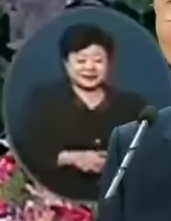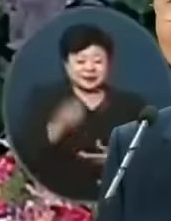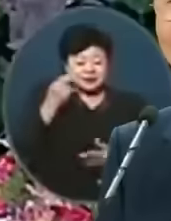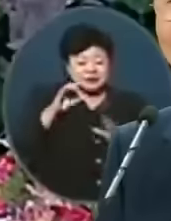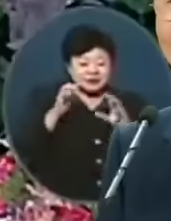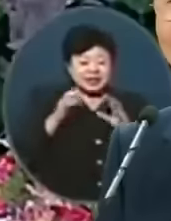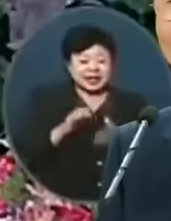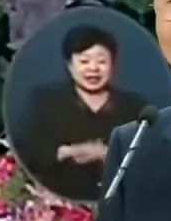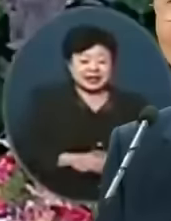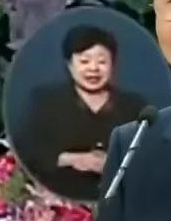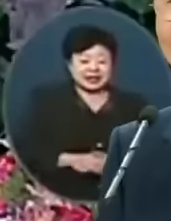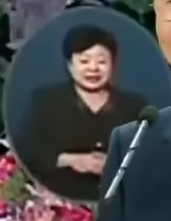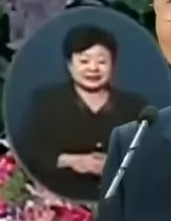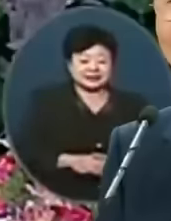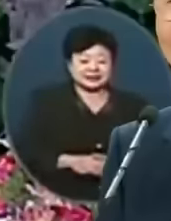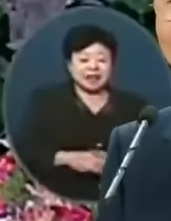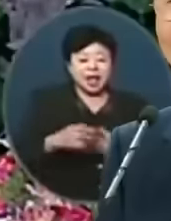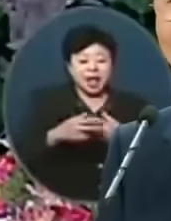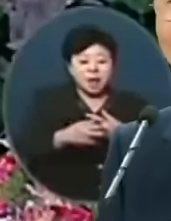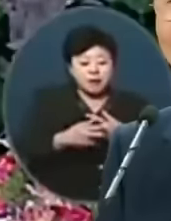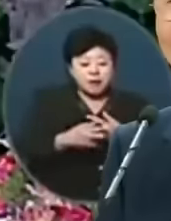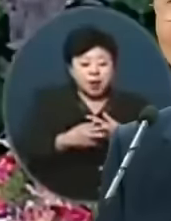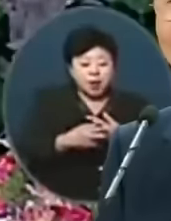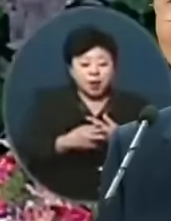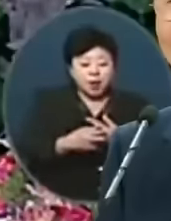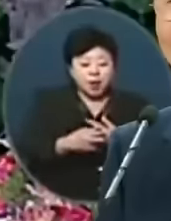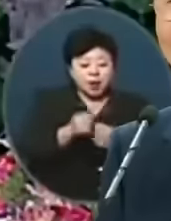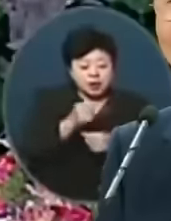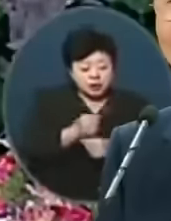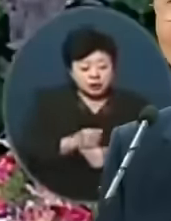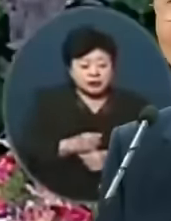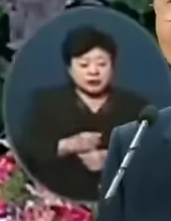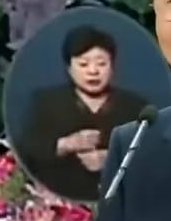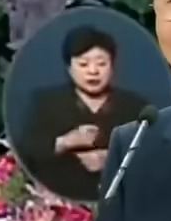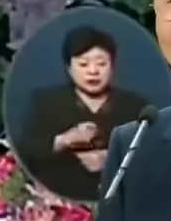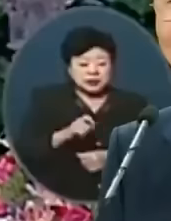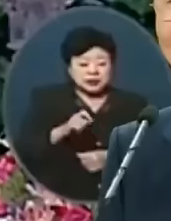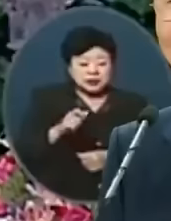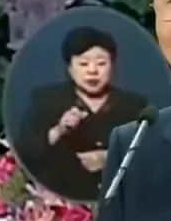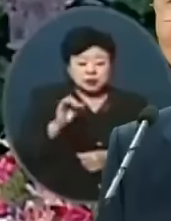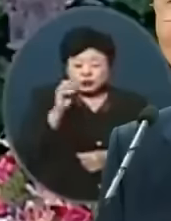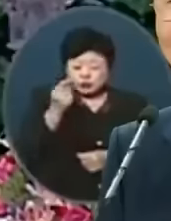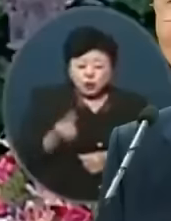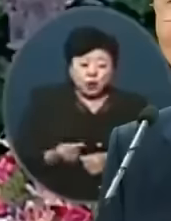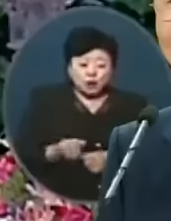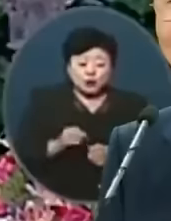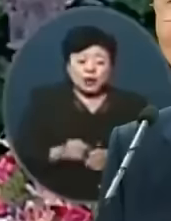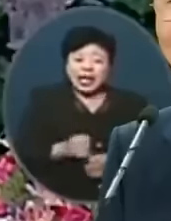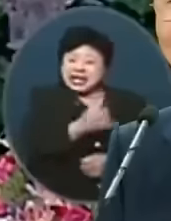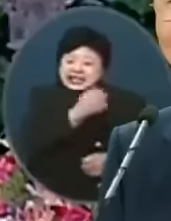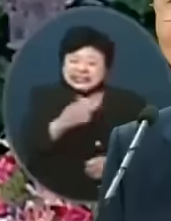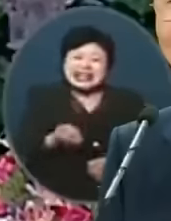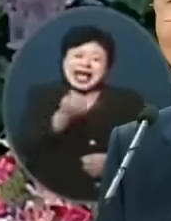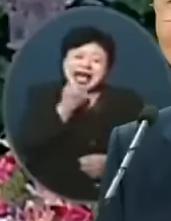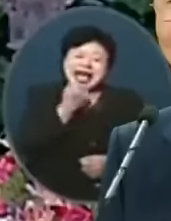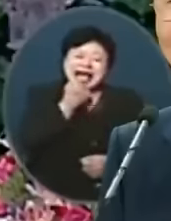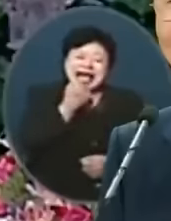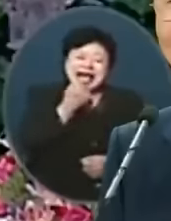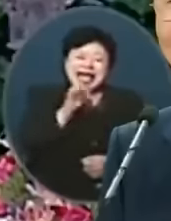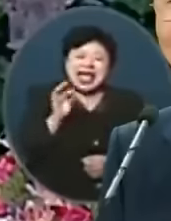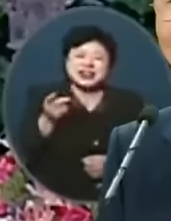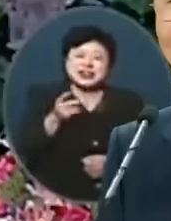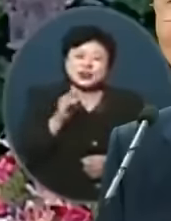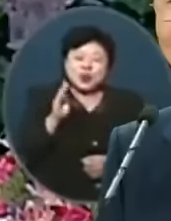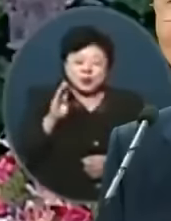미국 인디애나주 메모리얼 병원 연구팀에 의하면 15초 동안 크게 웃기만 해도 엔돌핀이